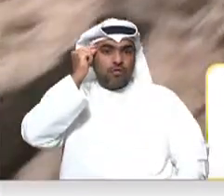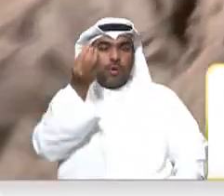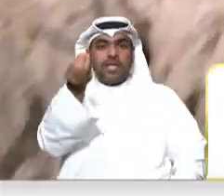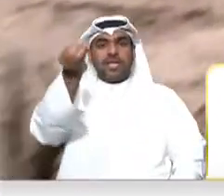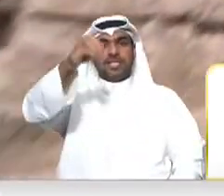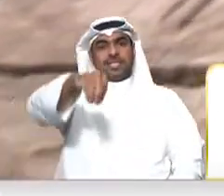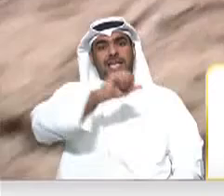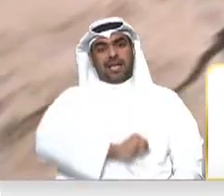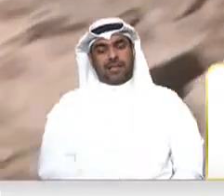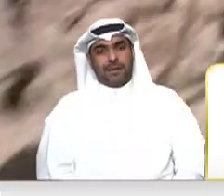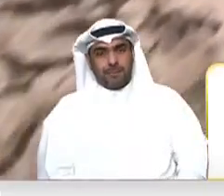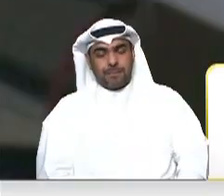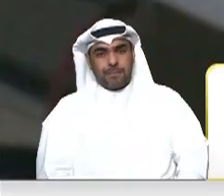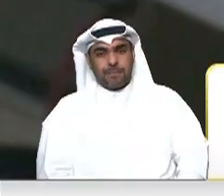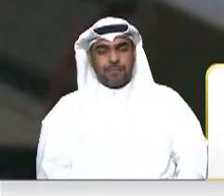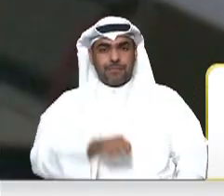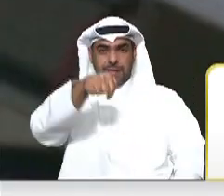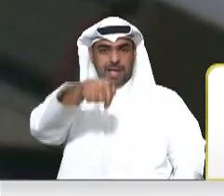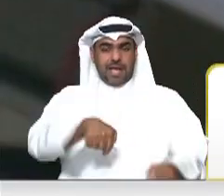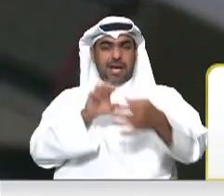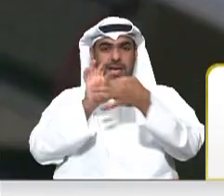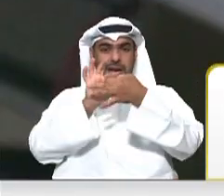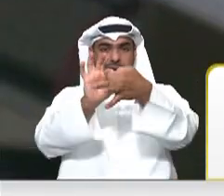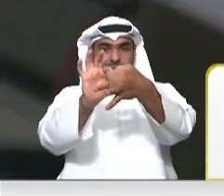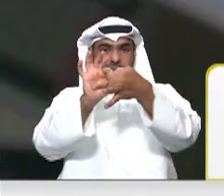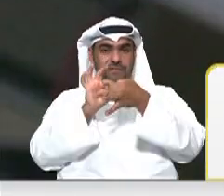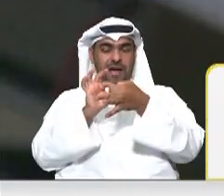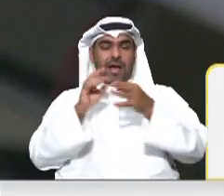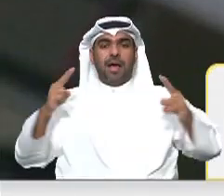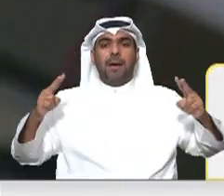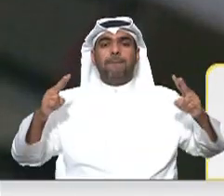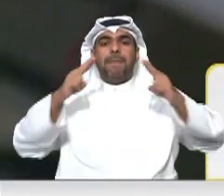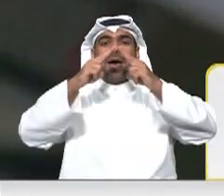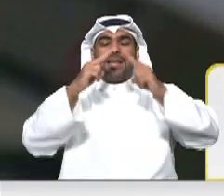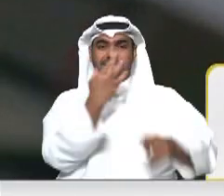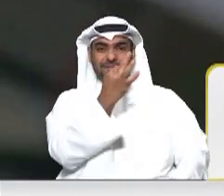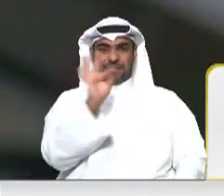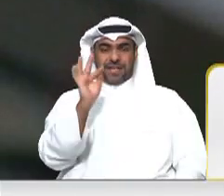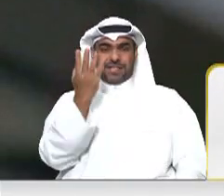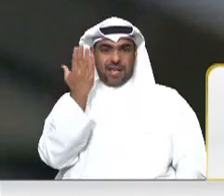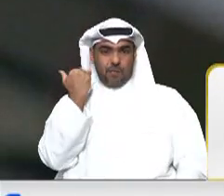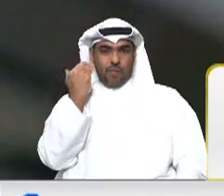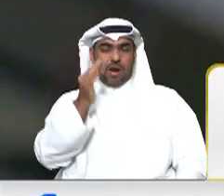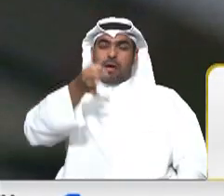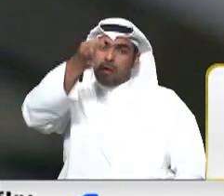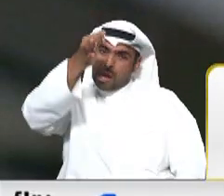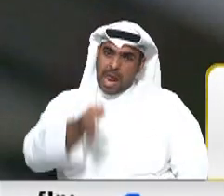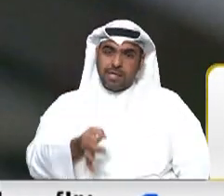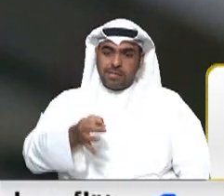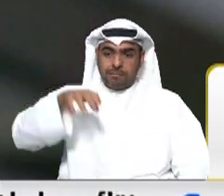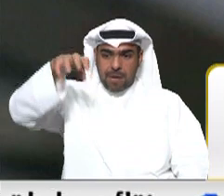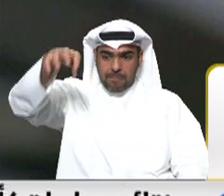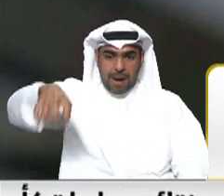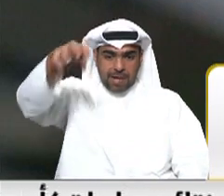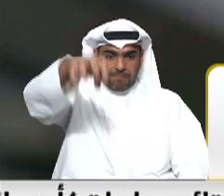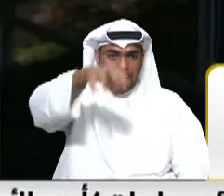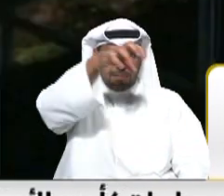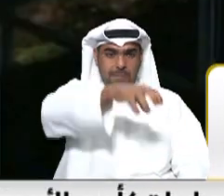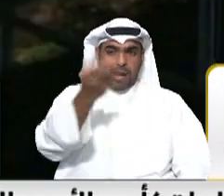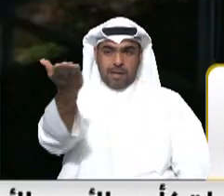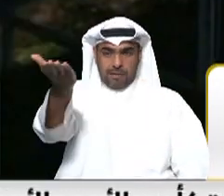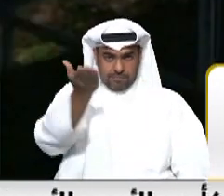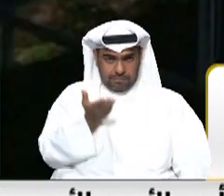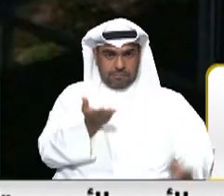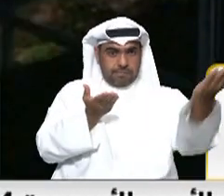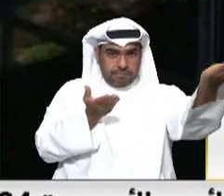الصناعه وبموجب اتفاق باريس يتعين على الدول تقديم خطط جديده كل خمس سنوات